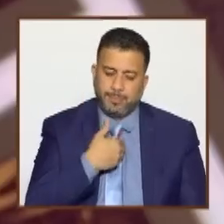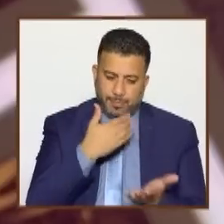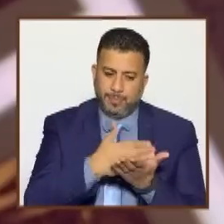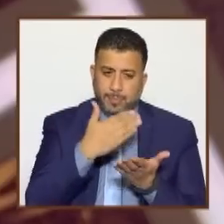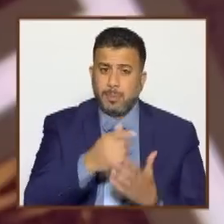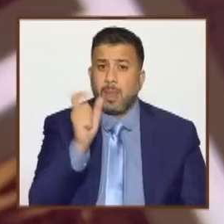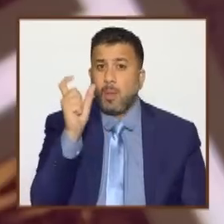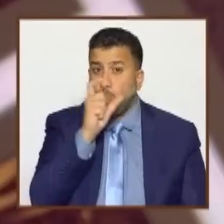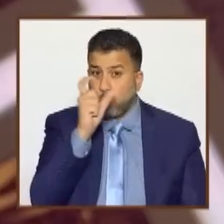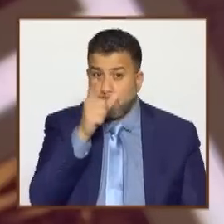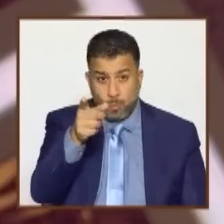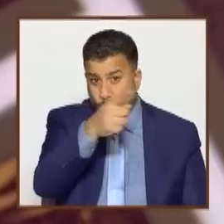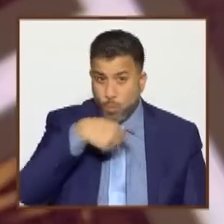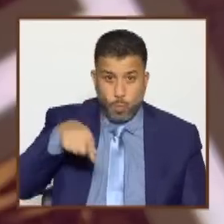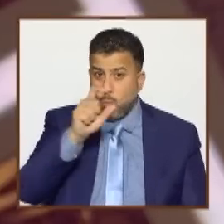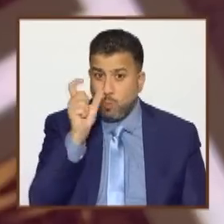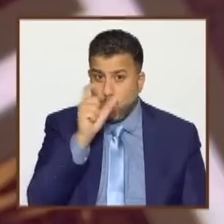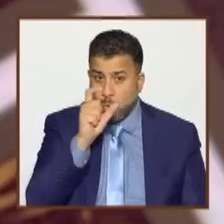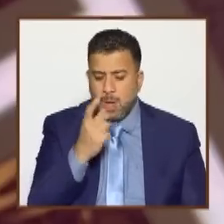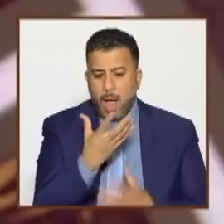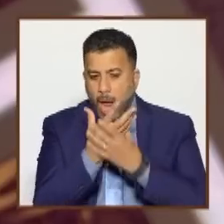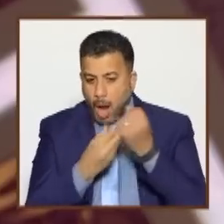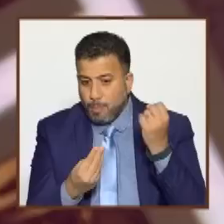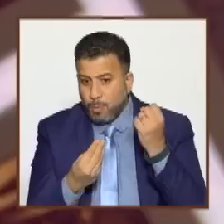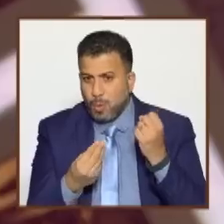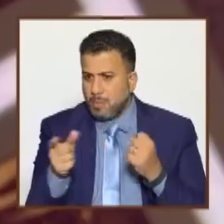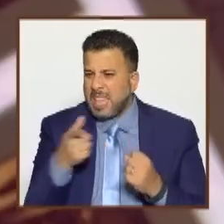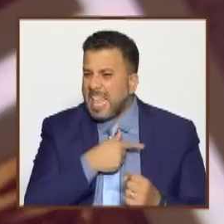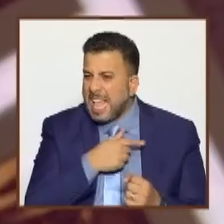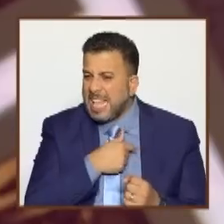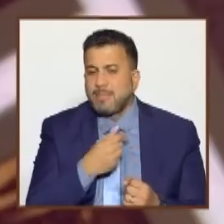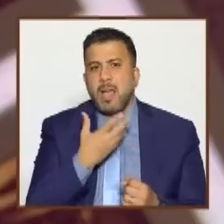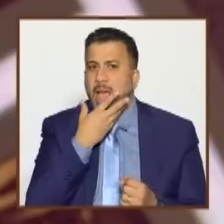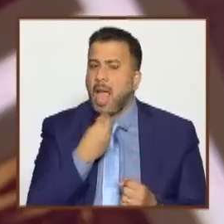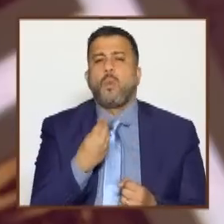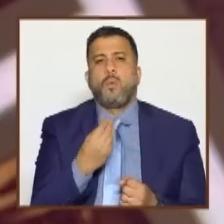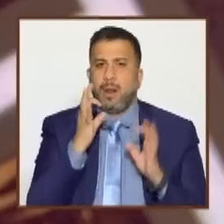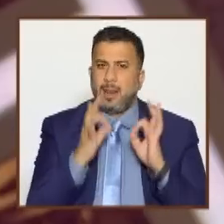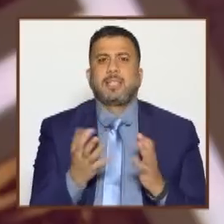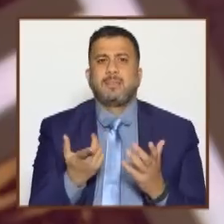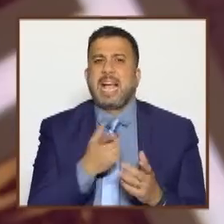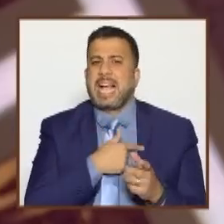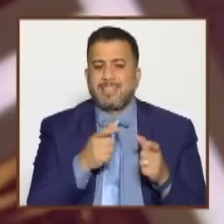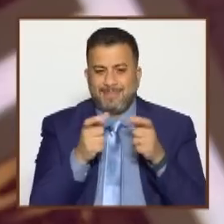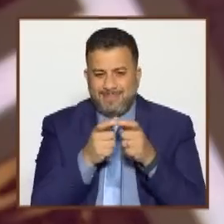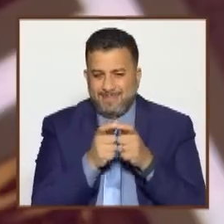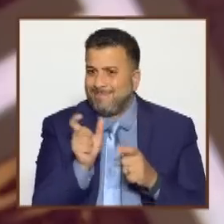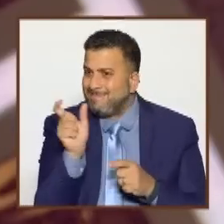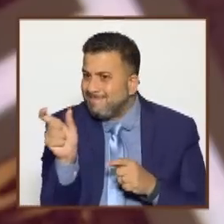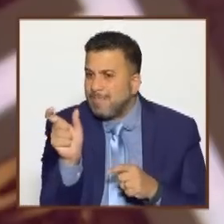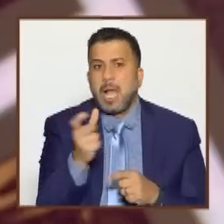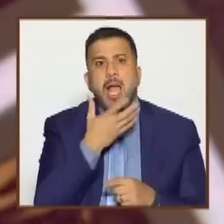له أن يسمي ولده بالأسماء الطيبة وأن يكنيهم الكنى